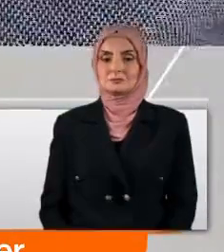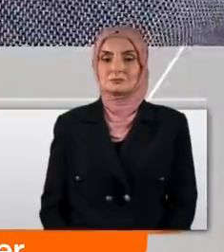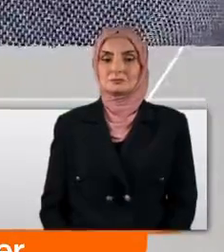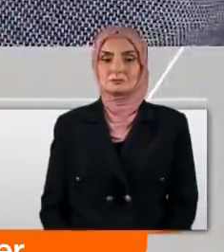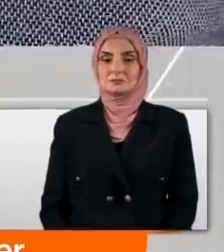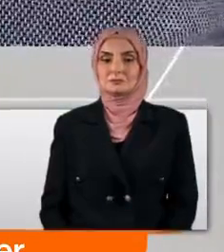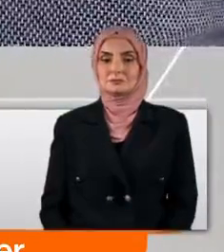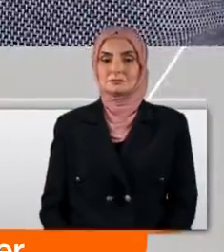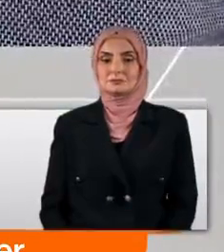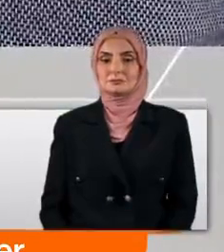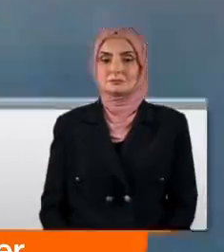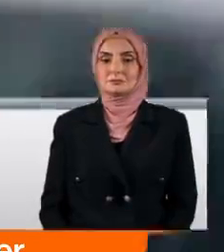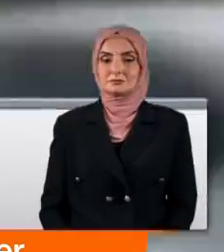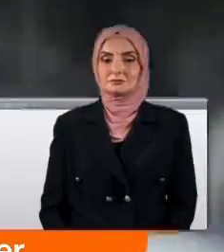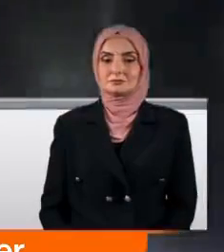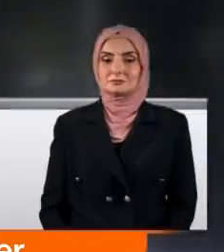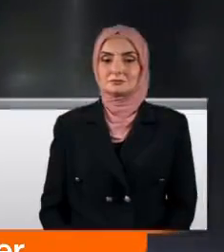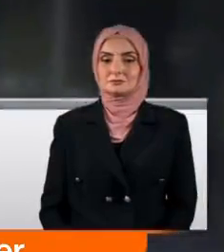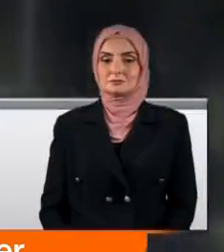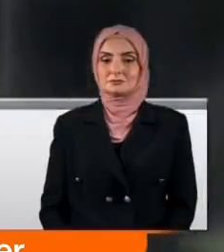Bir 30 kişinin ekmek teknesi yandı.